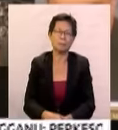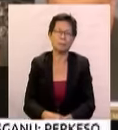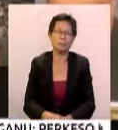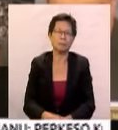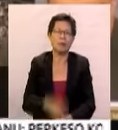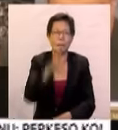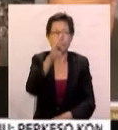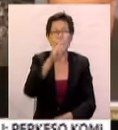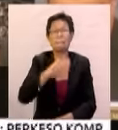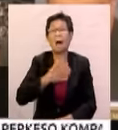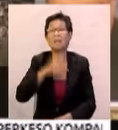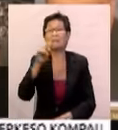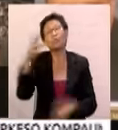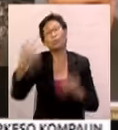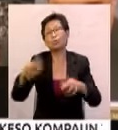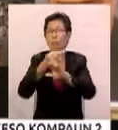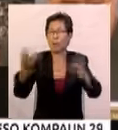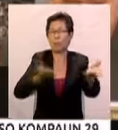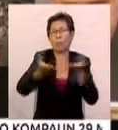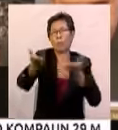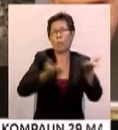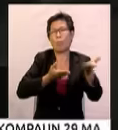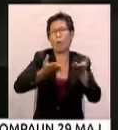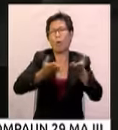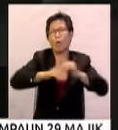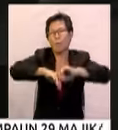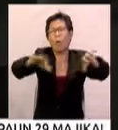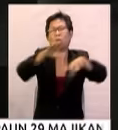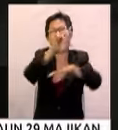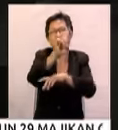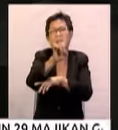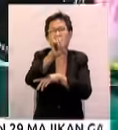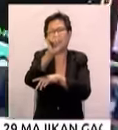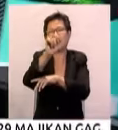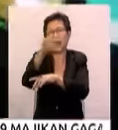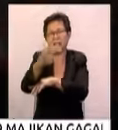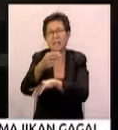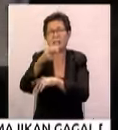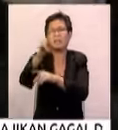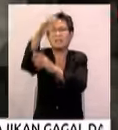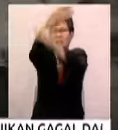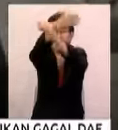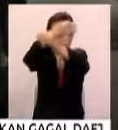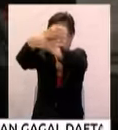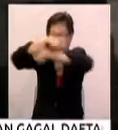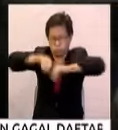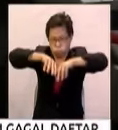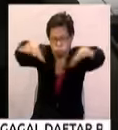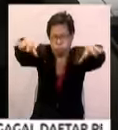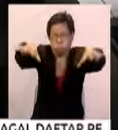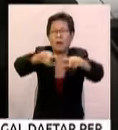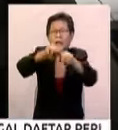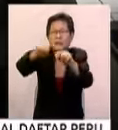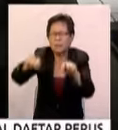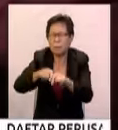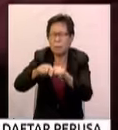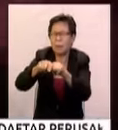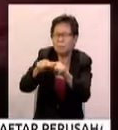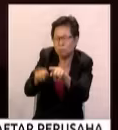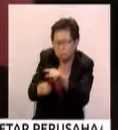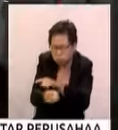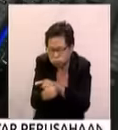Tambahnya, MyTV juga telah menyediakan perkhidmatan liputan siaran DTH melalui siaran satelit bagi meliputi kawasan-kawasan terlindung di seluruh